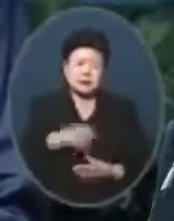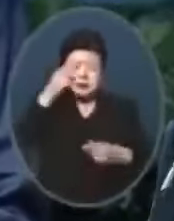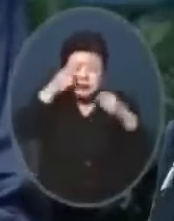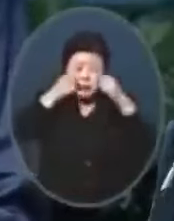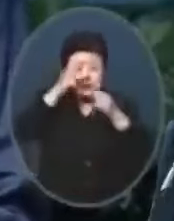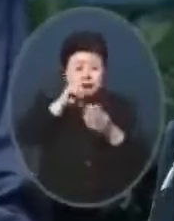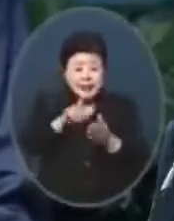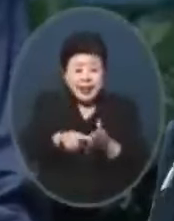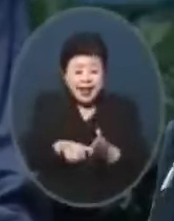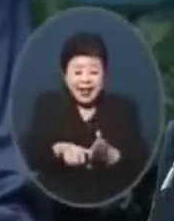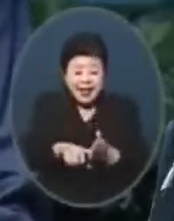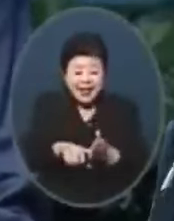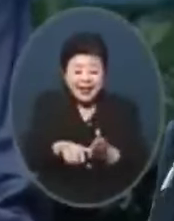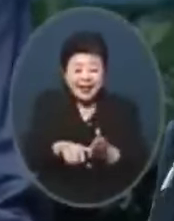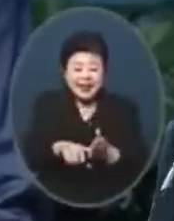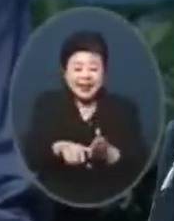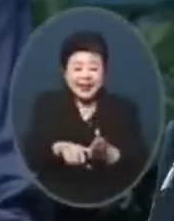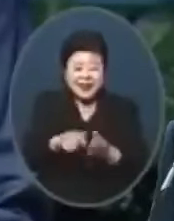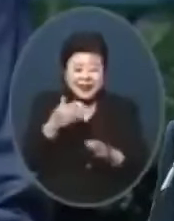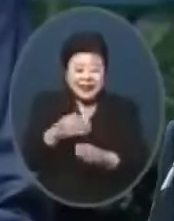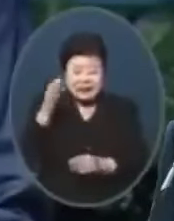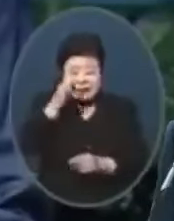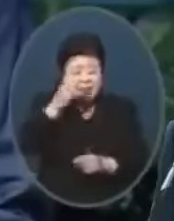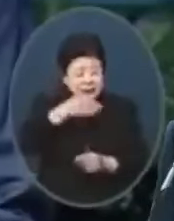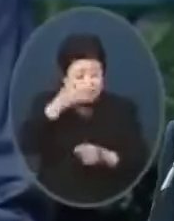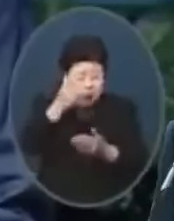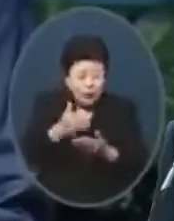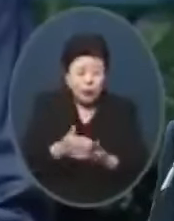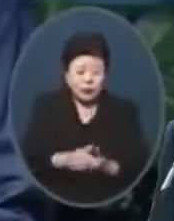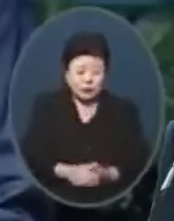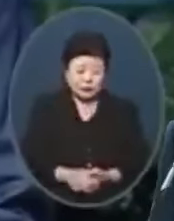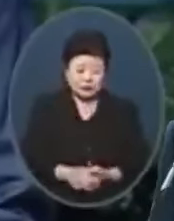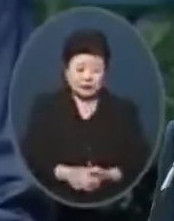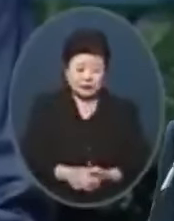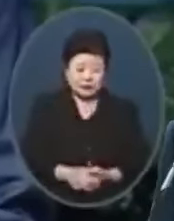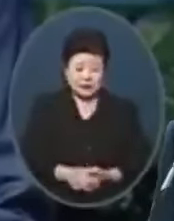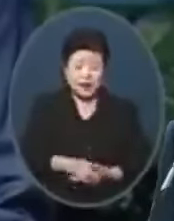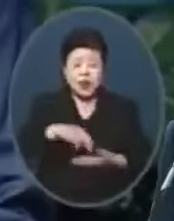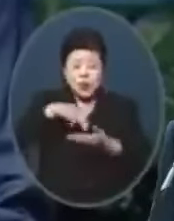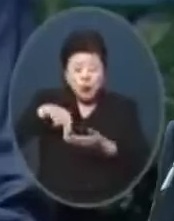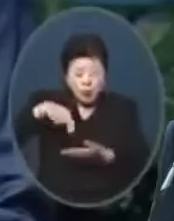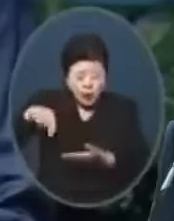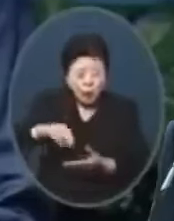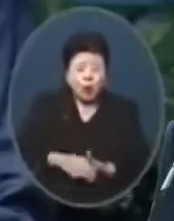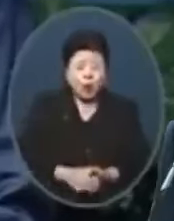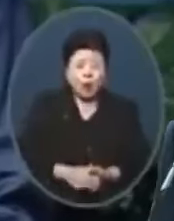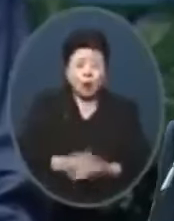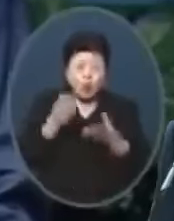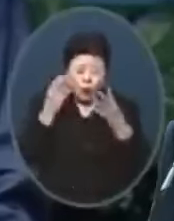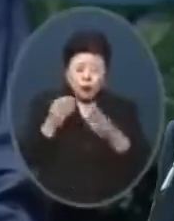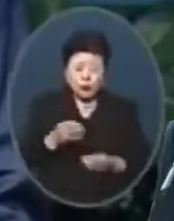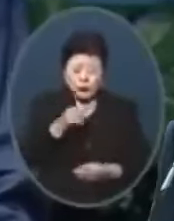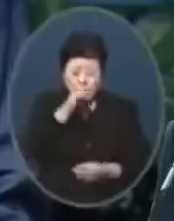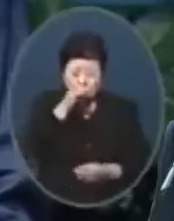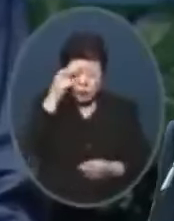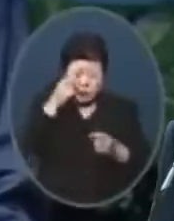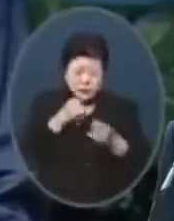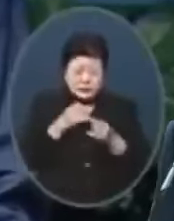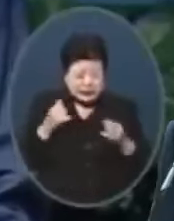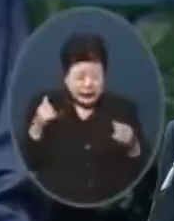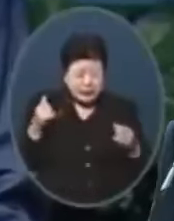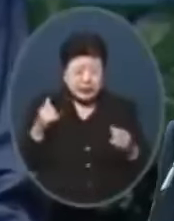때 다른 데 찾아가지 말고 우리보다 더 외롭고 고통스럽고